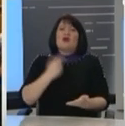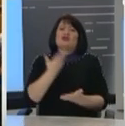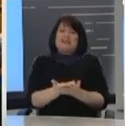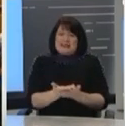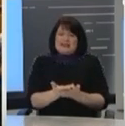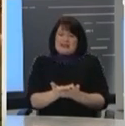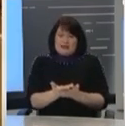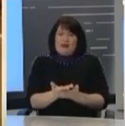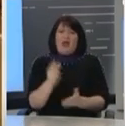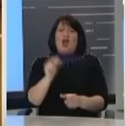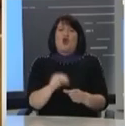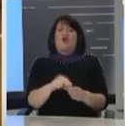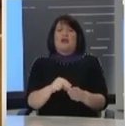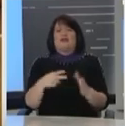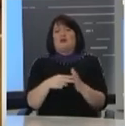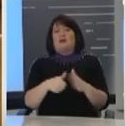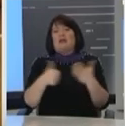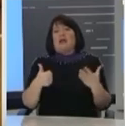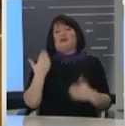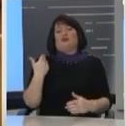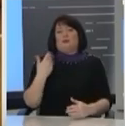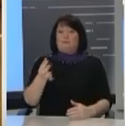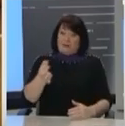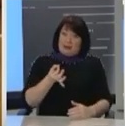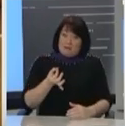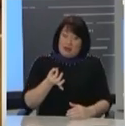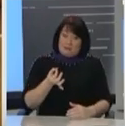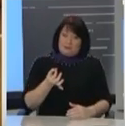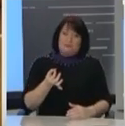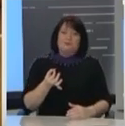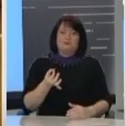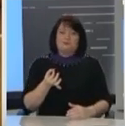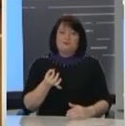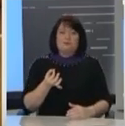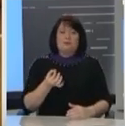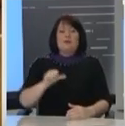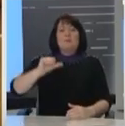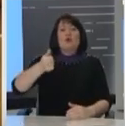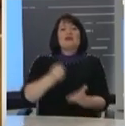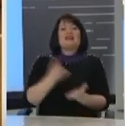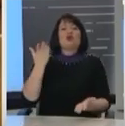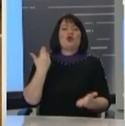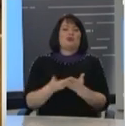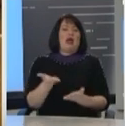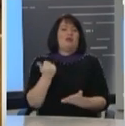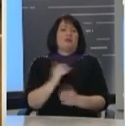2016 και προέβλεψε ότι η πρώτη αξιολόγηση δεν θα